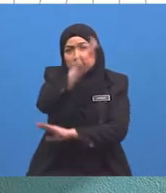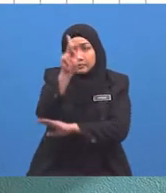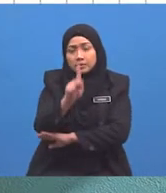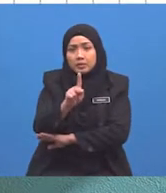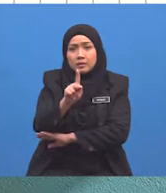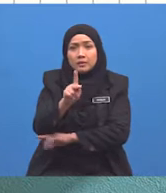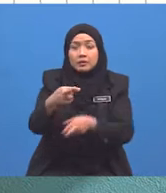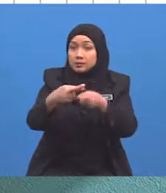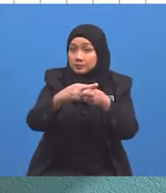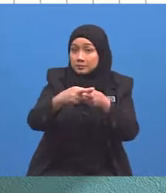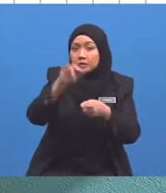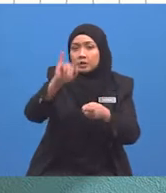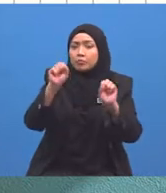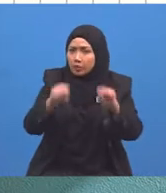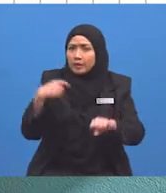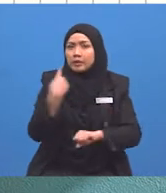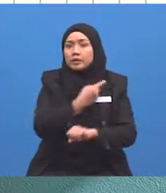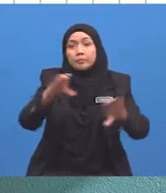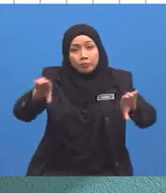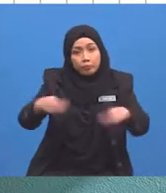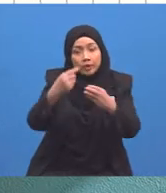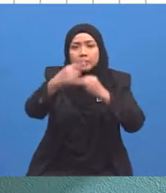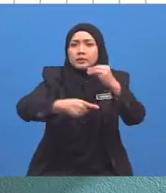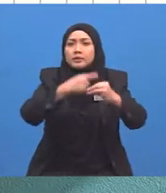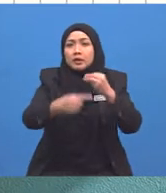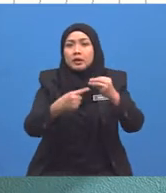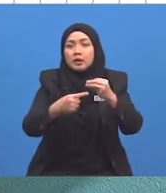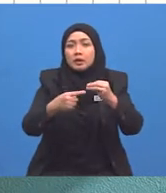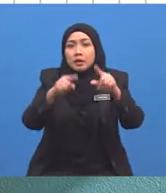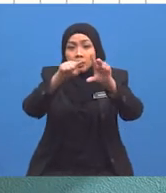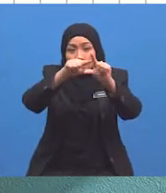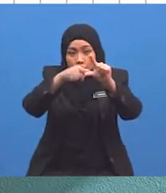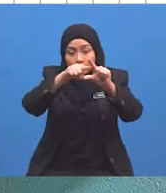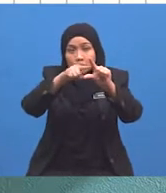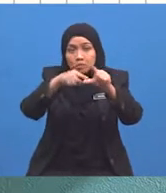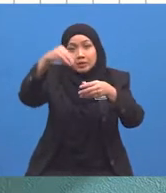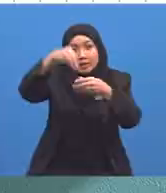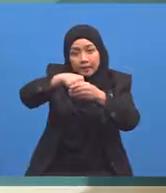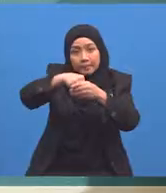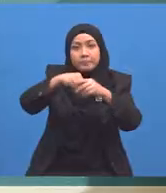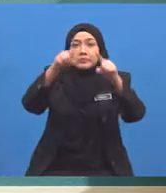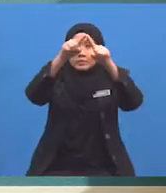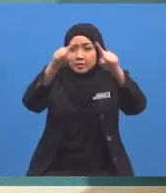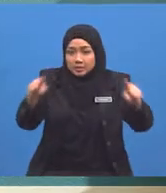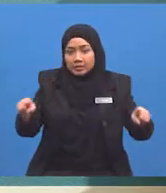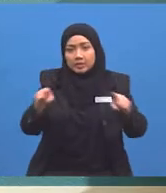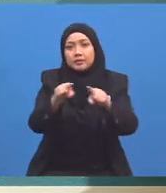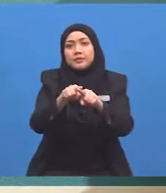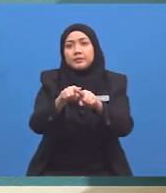kesimpulan yang boleh kita buat tentang sudut dalam segitiga.